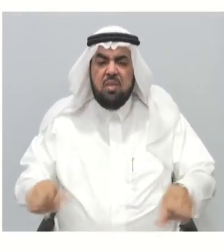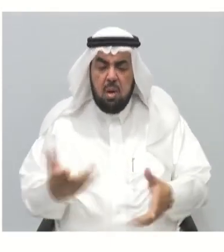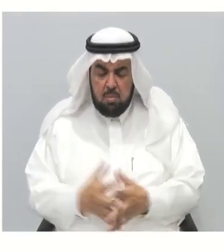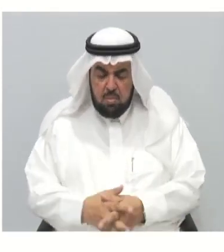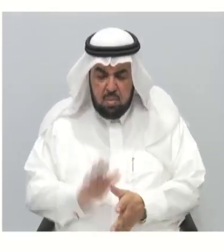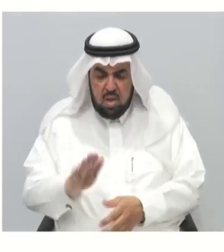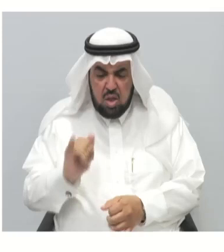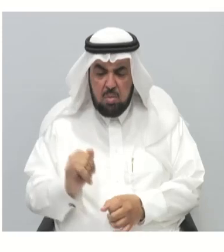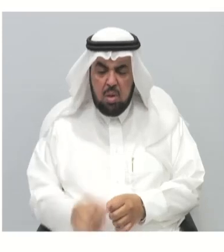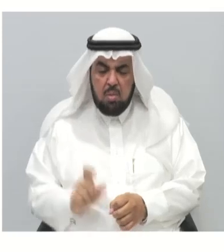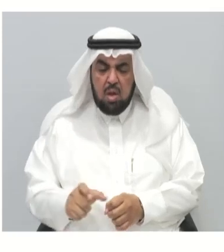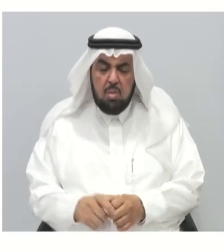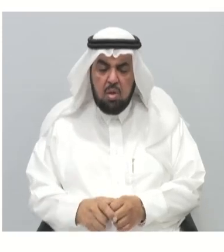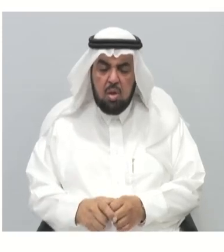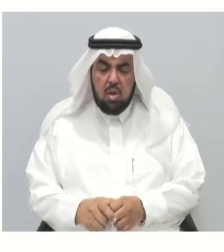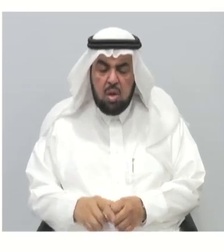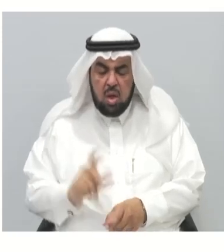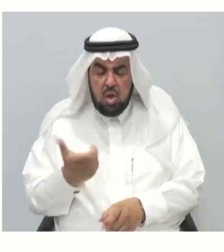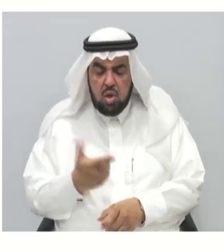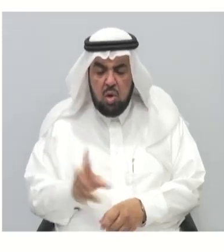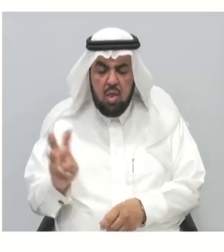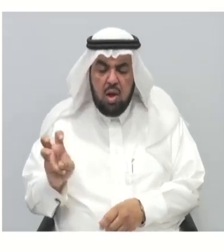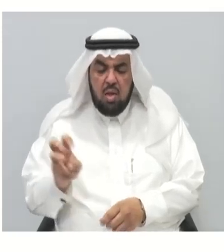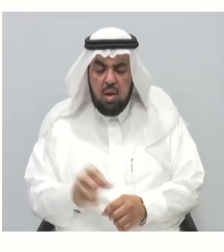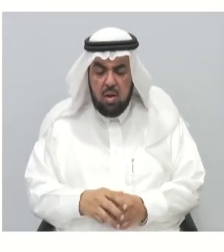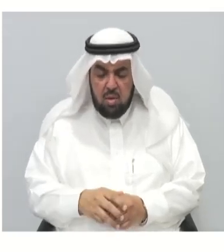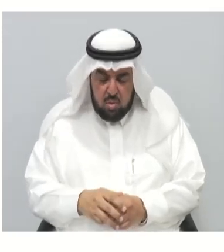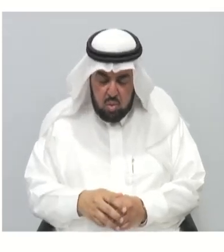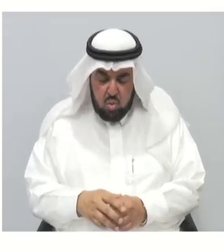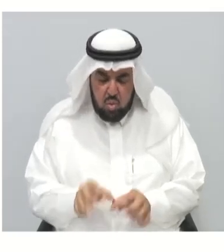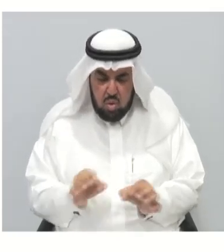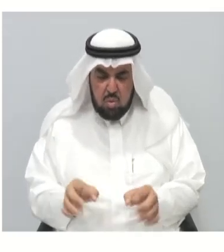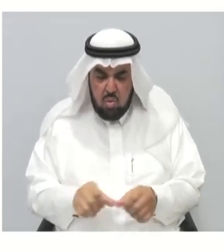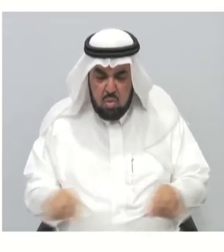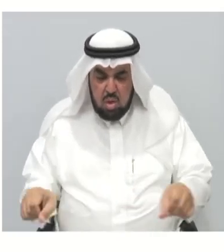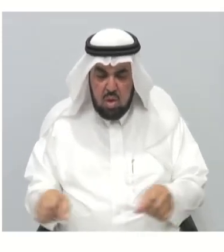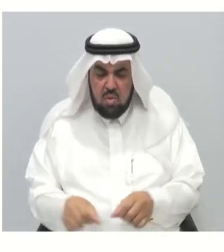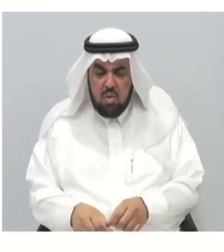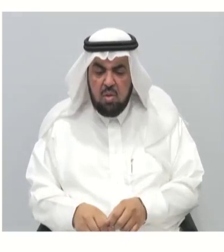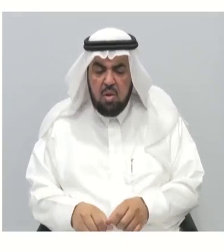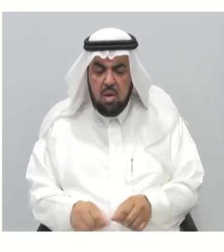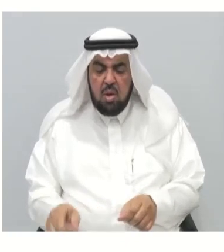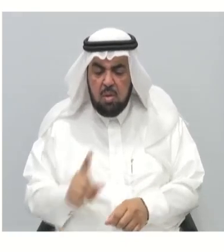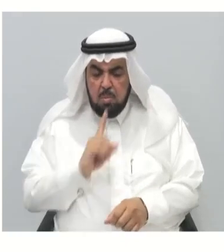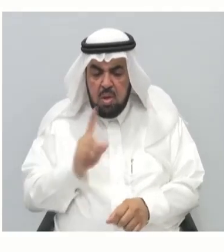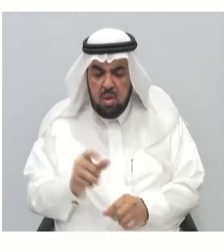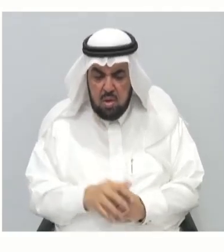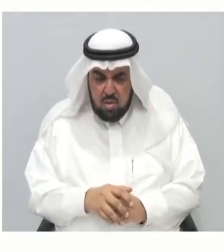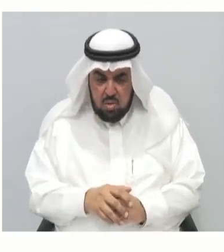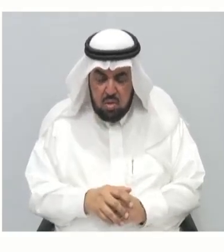وبعدها نقوم بضبط السرعه 30 وانا نضبط اللي هي المسافه مئه